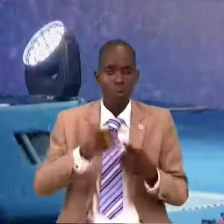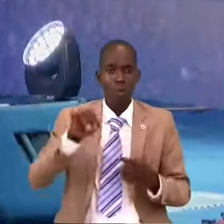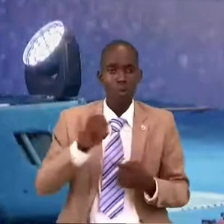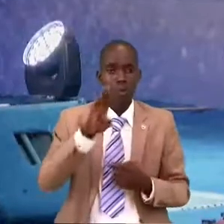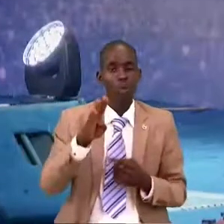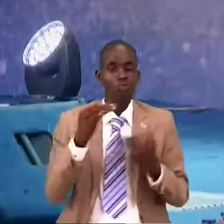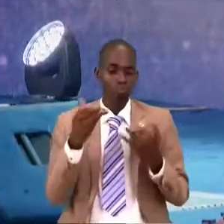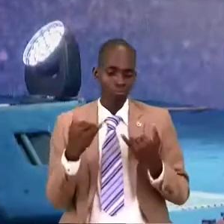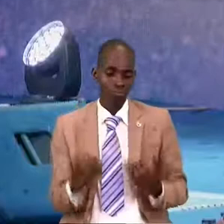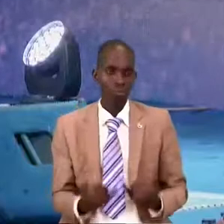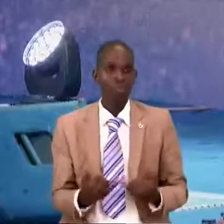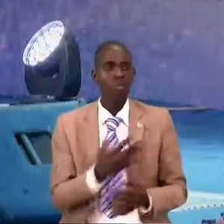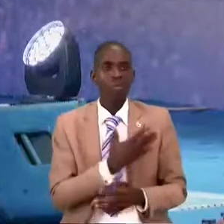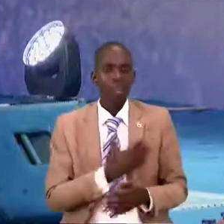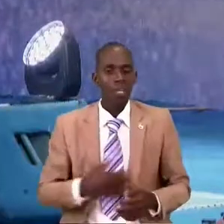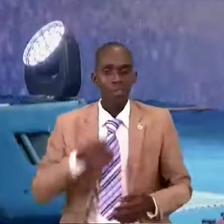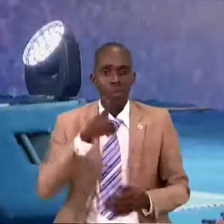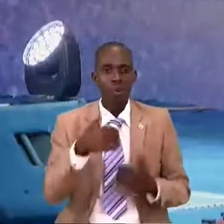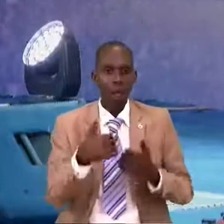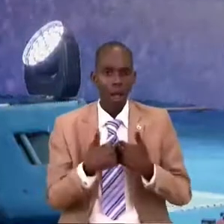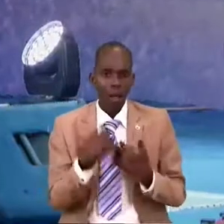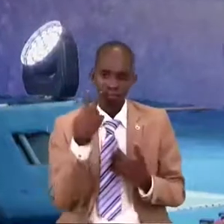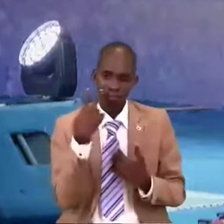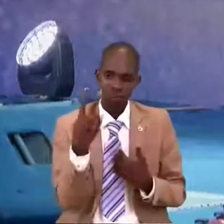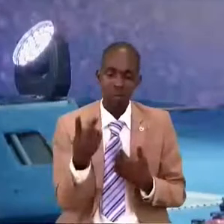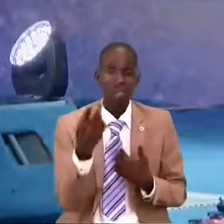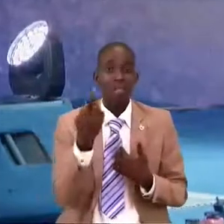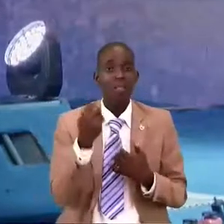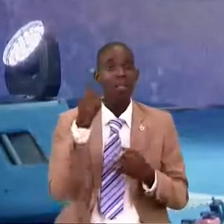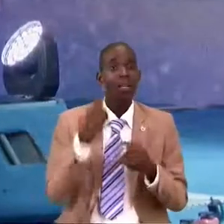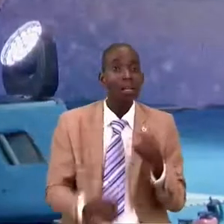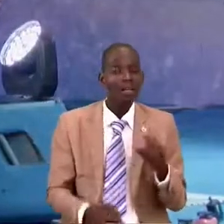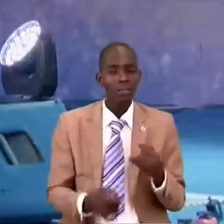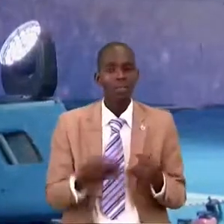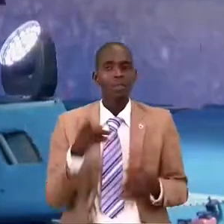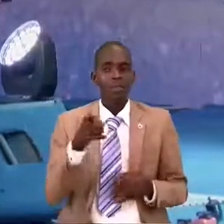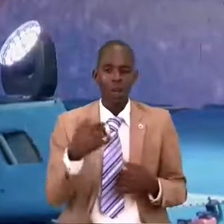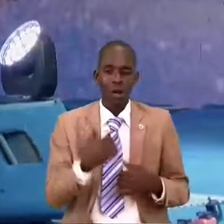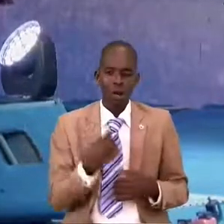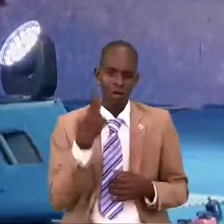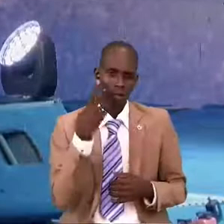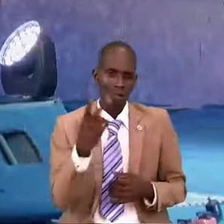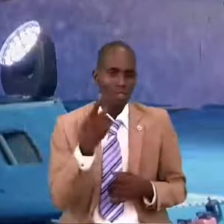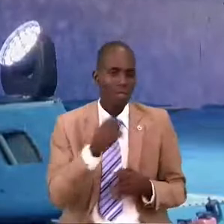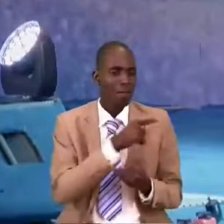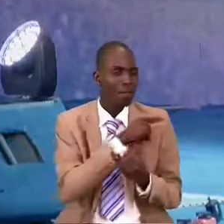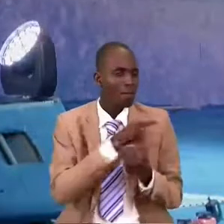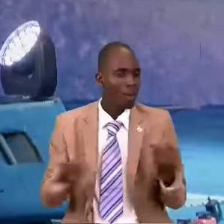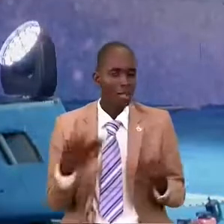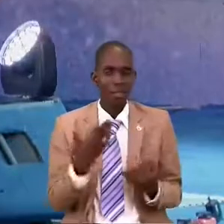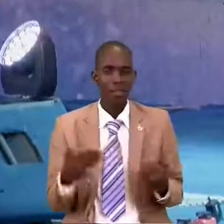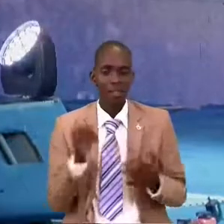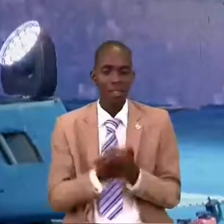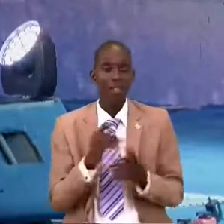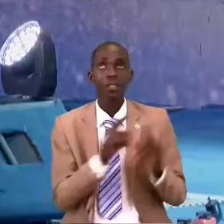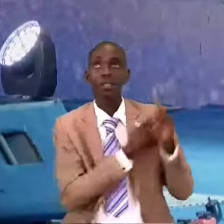vous avez vu la fin, la chose finale que le Seigneur lui accorda. Car le Seigneur est plein